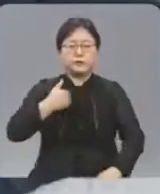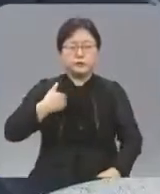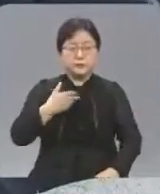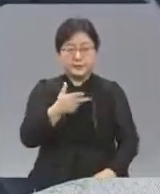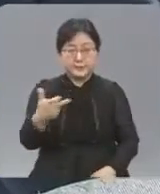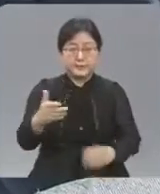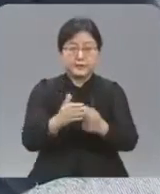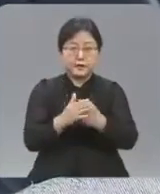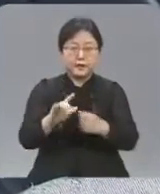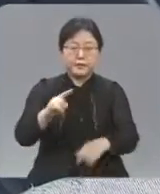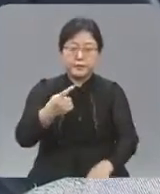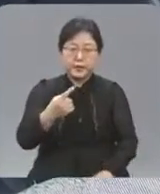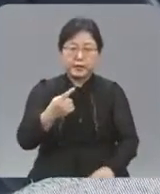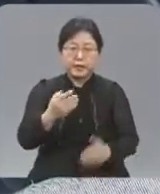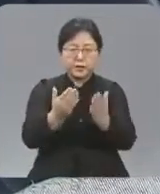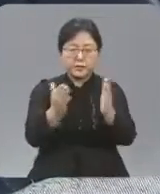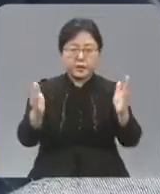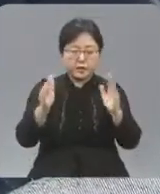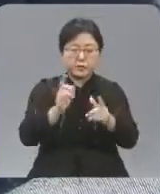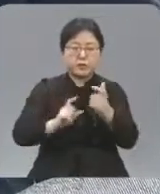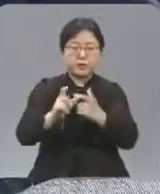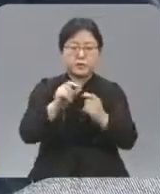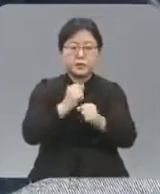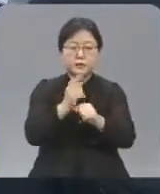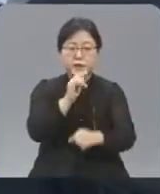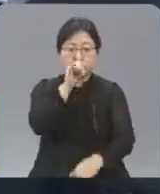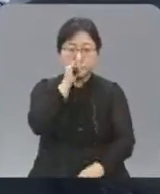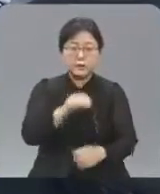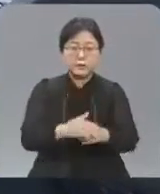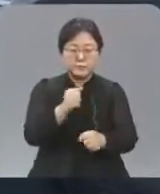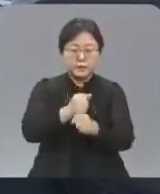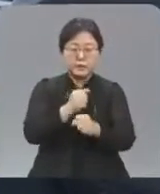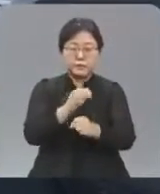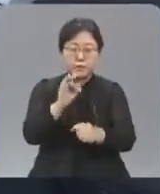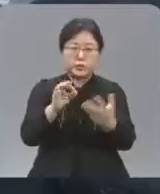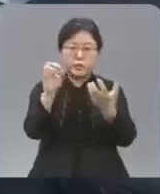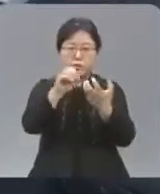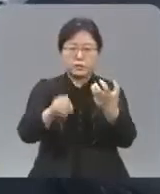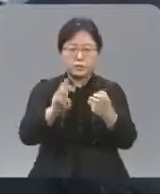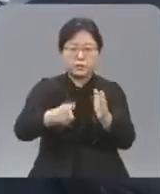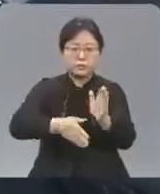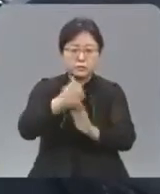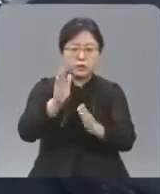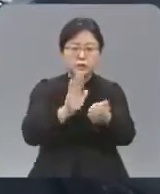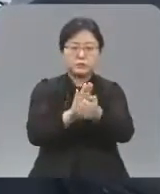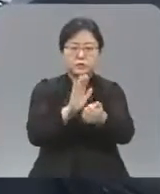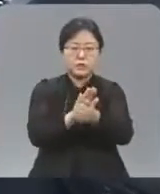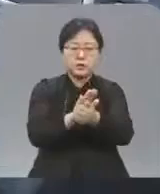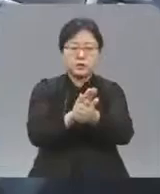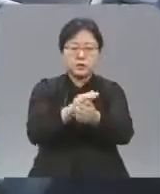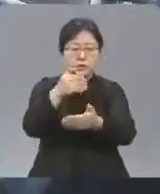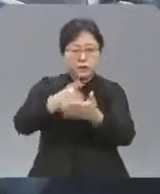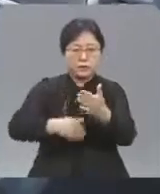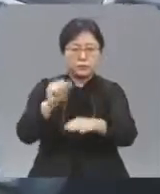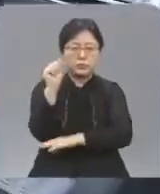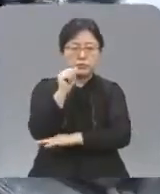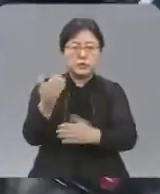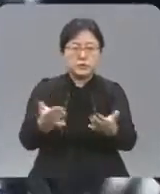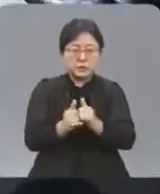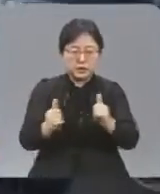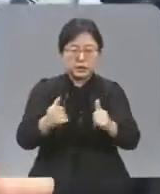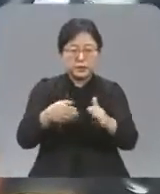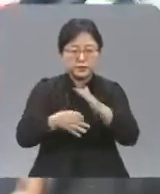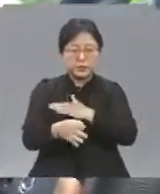높았다면서 100여 대의 격벽을 추가 설치한다고 밝혔습니다. 설치 비용의 80%는 광주시가 지원하고 나머지는 택시 운수